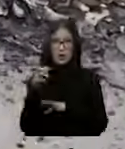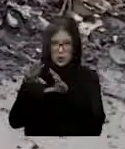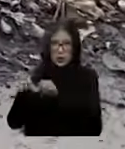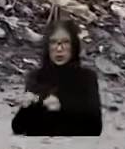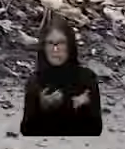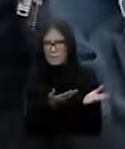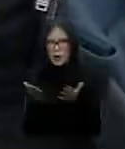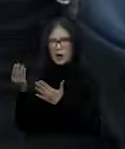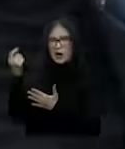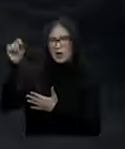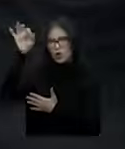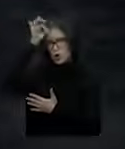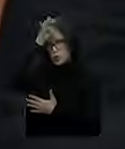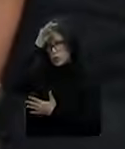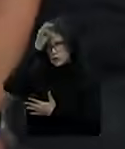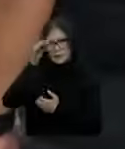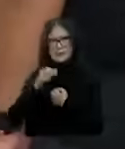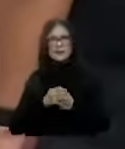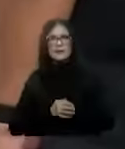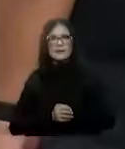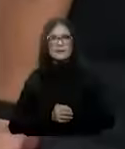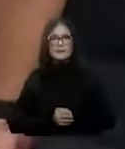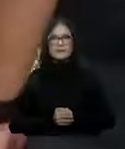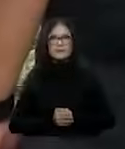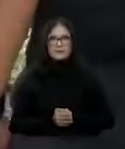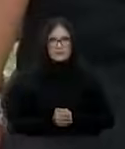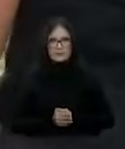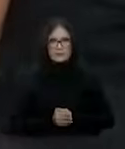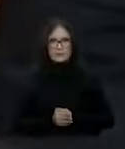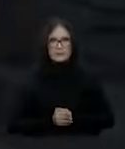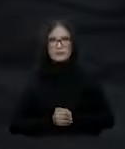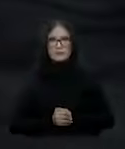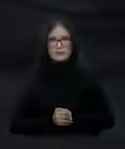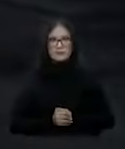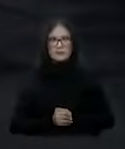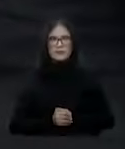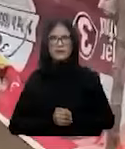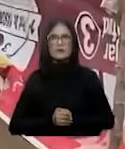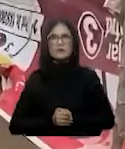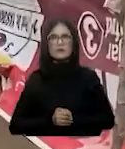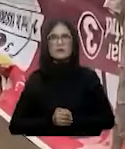Polrestabes Medan. Dari Medan, Sumatera Utara, Adipala Paharahap, iNews, melaporkan.